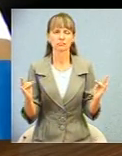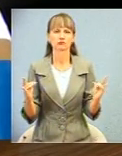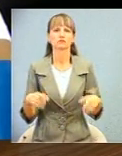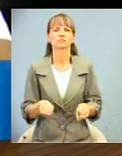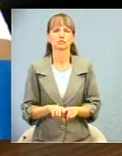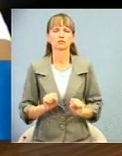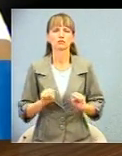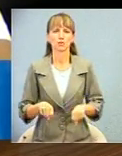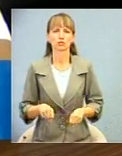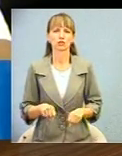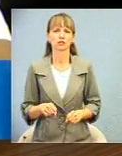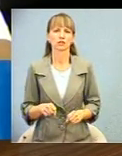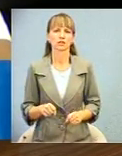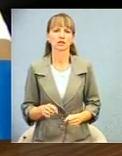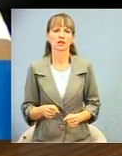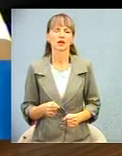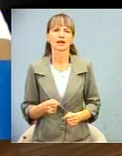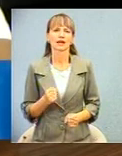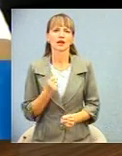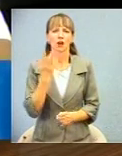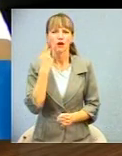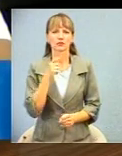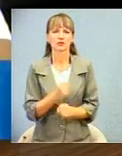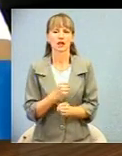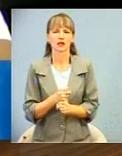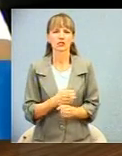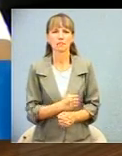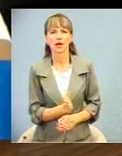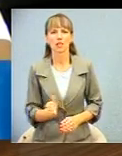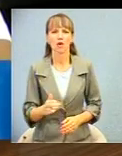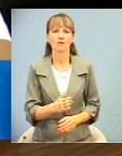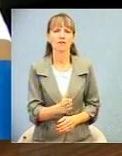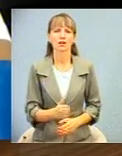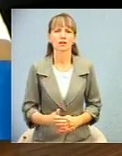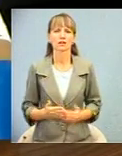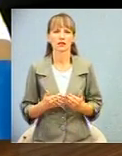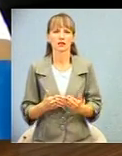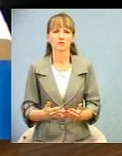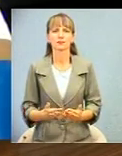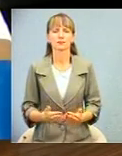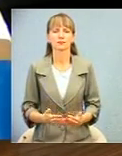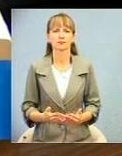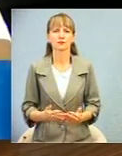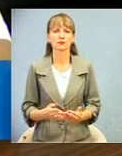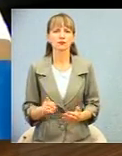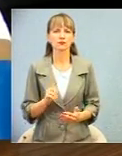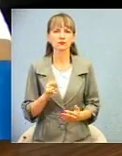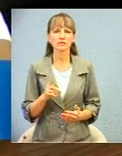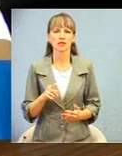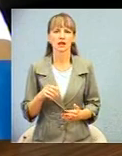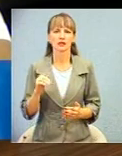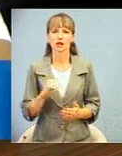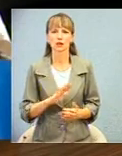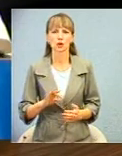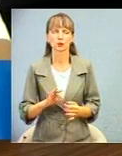Також може цьому, бо там треба робити маневр, щоб у нього зачепити за трос,